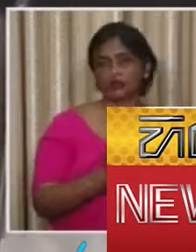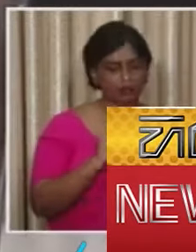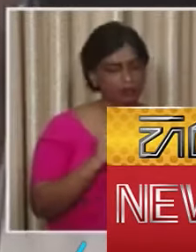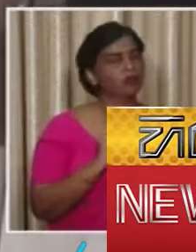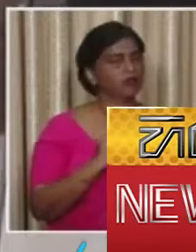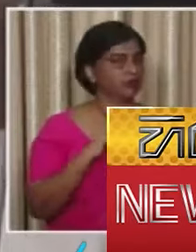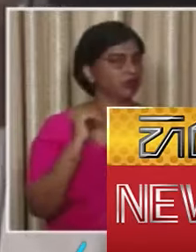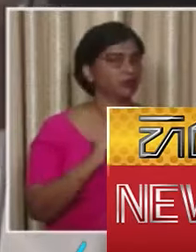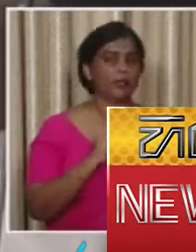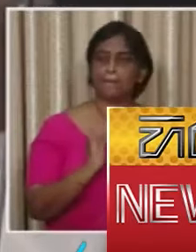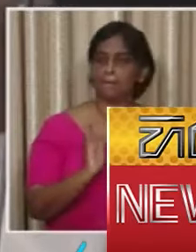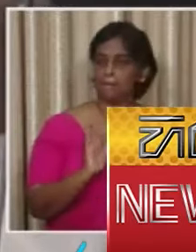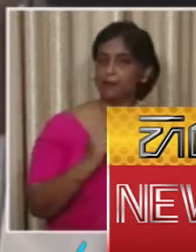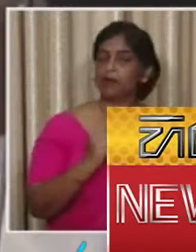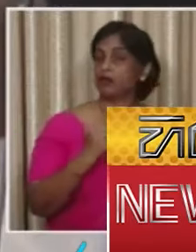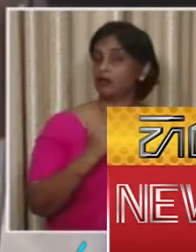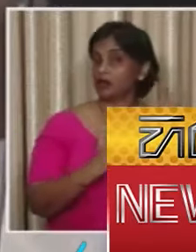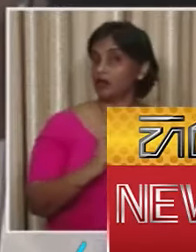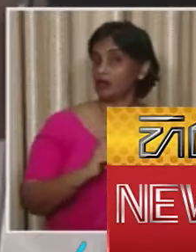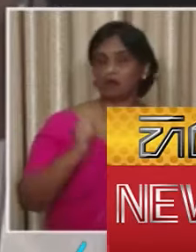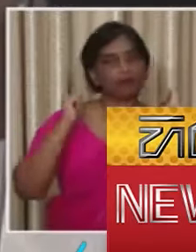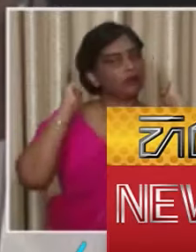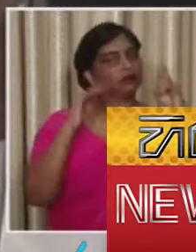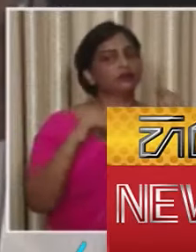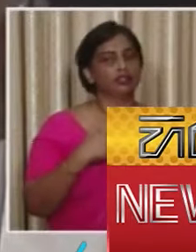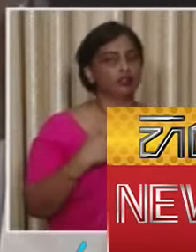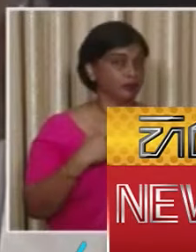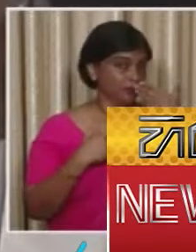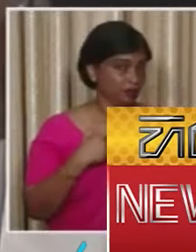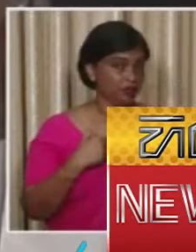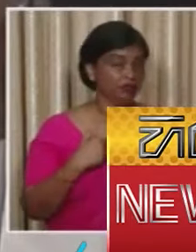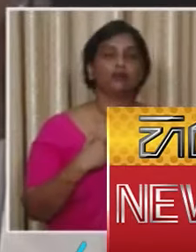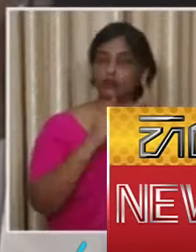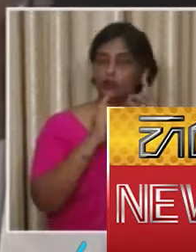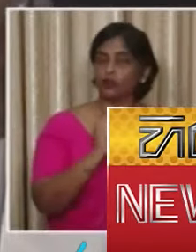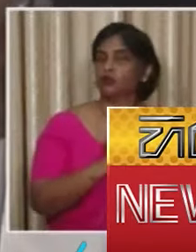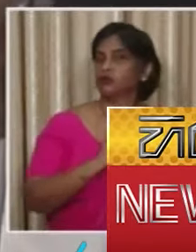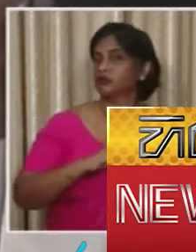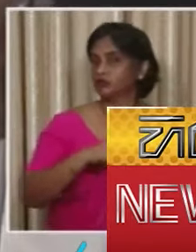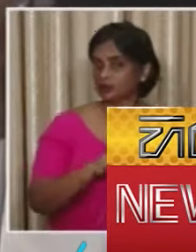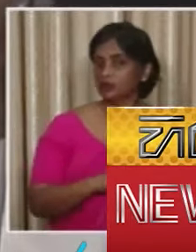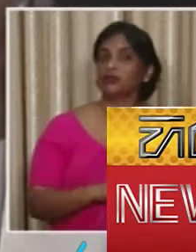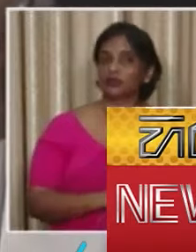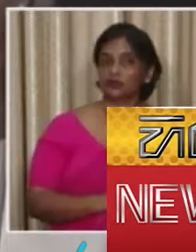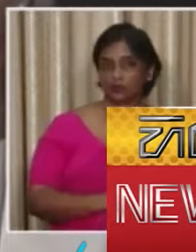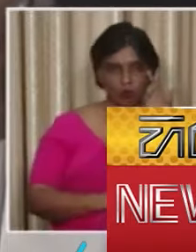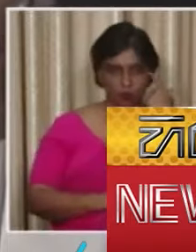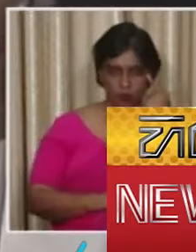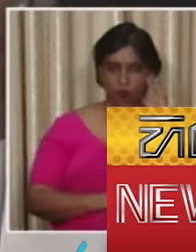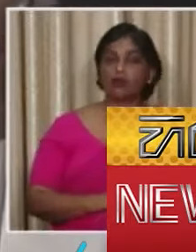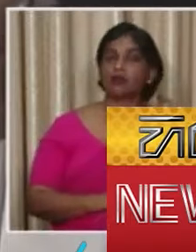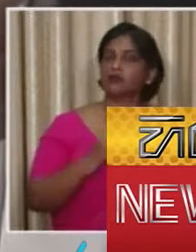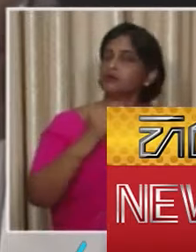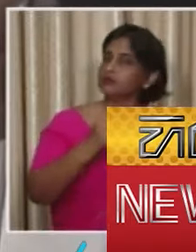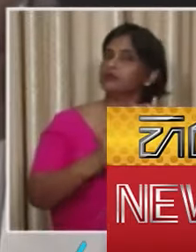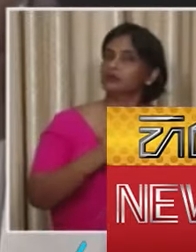ගමනක මුල පිඩුවා. අනාගතය සාර්ථක කරගැනීමට අපට හැකිවන්නේ ඒ ගමන ඔස්සේ බව අප දැන සිටියා.